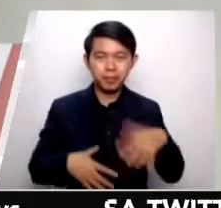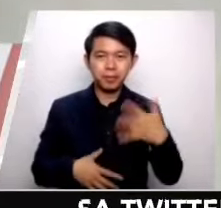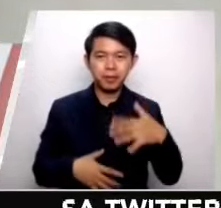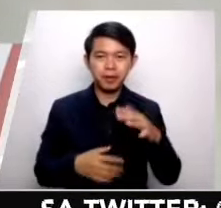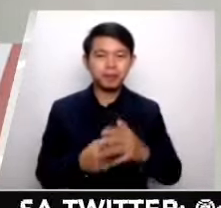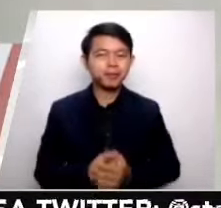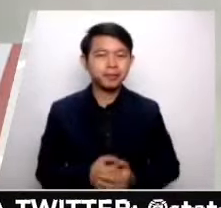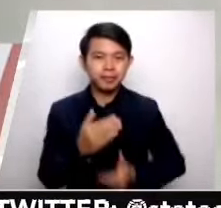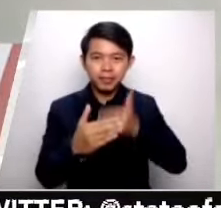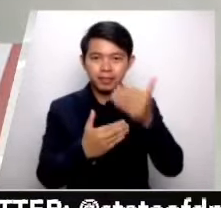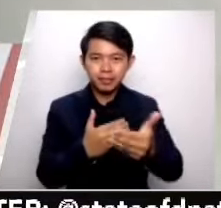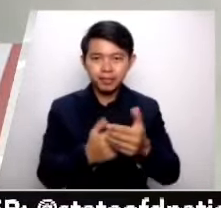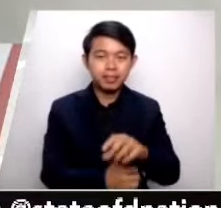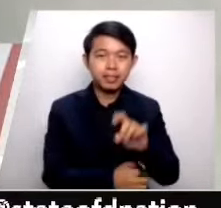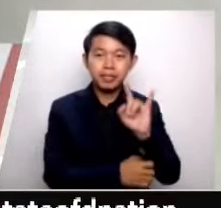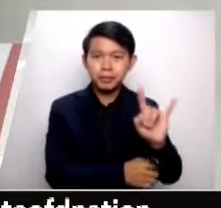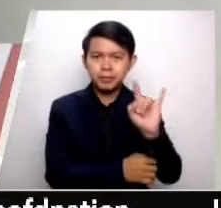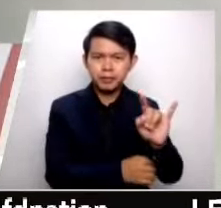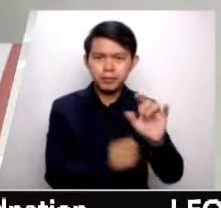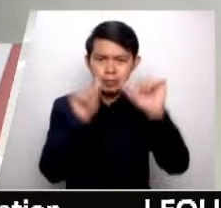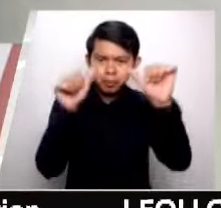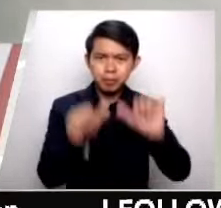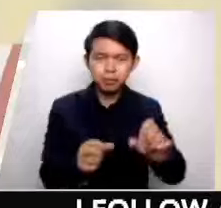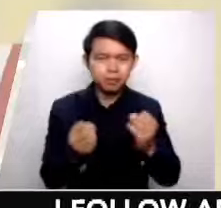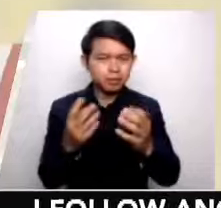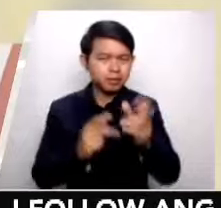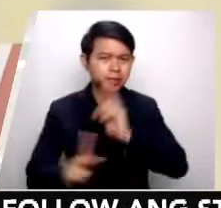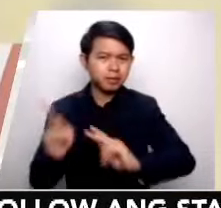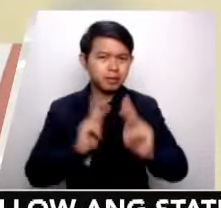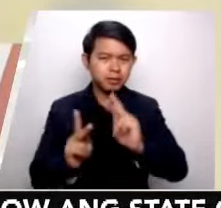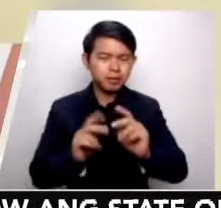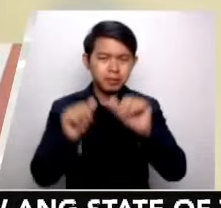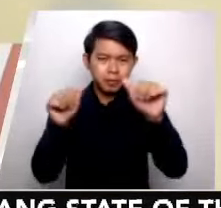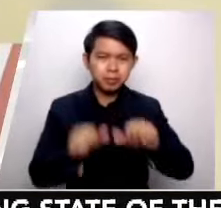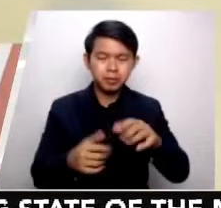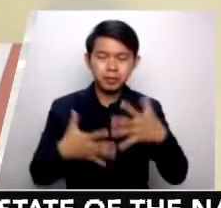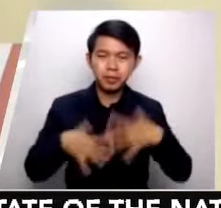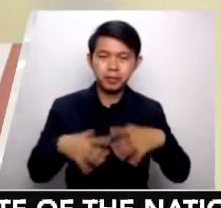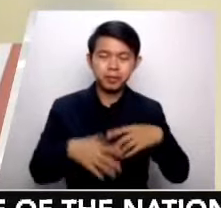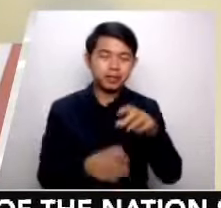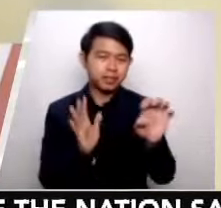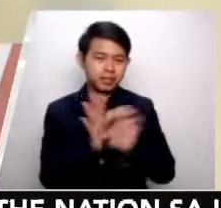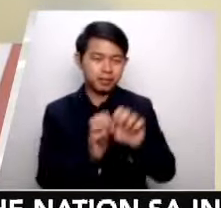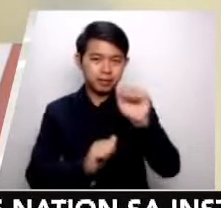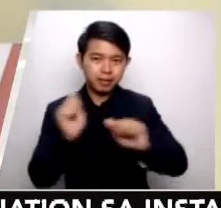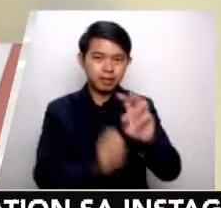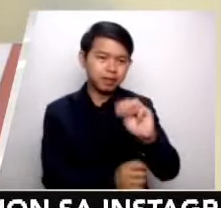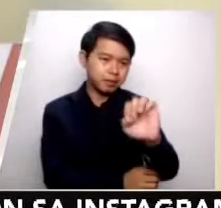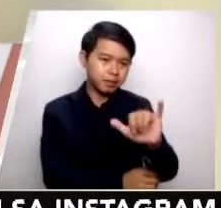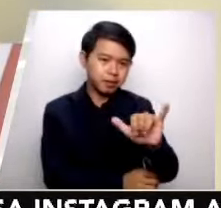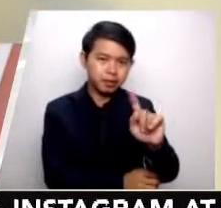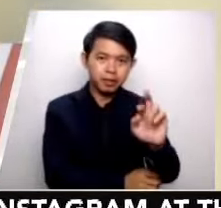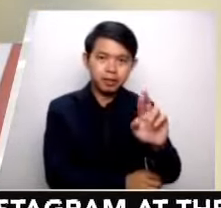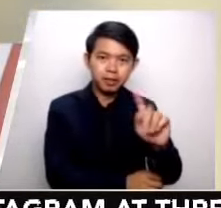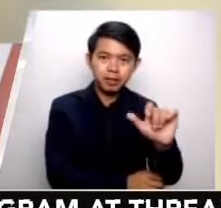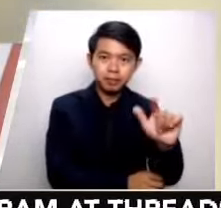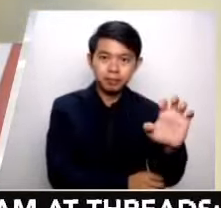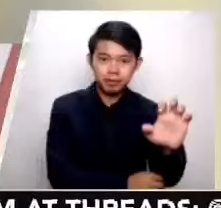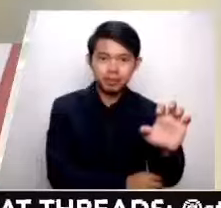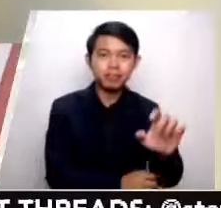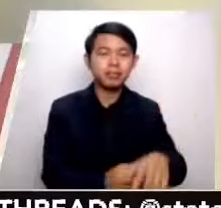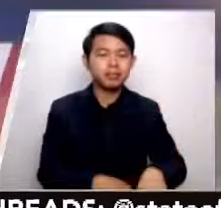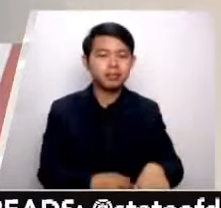naman, nagpawaw ang ilang naki-Halloween costume tulad ni Myrtle Sarosa as Wanwan Tang ng Mobile